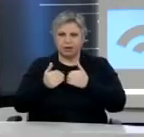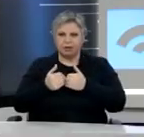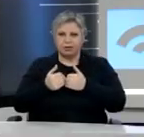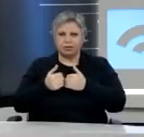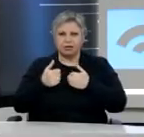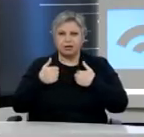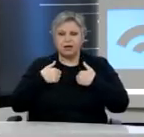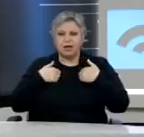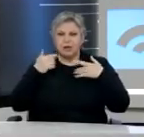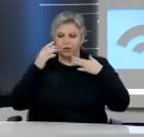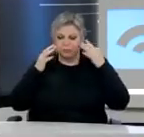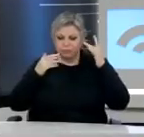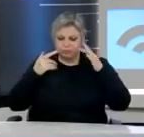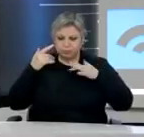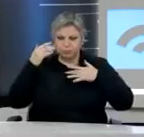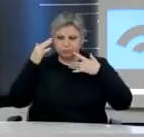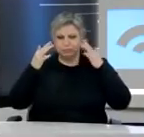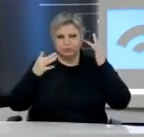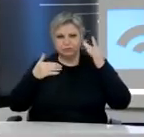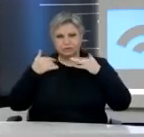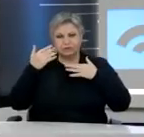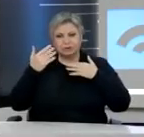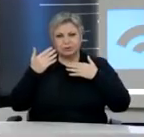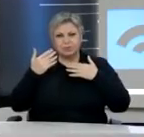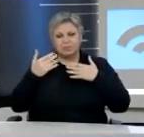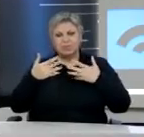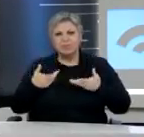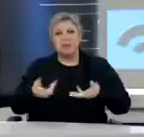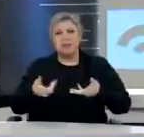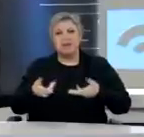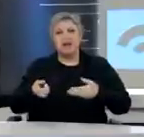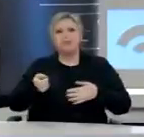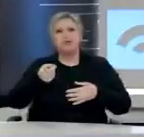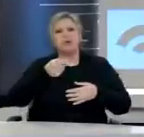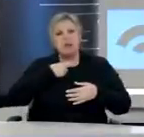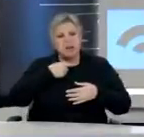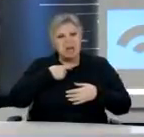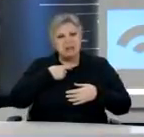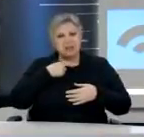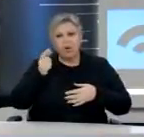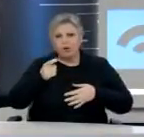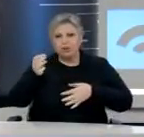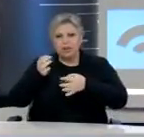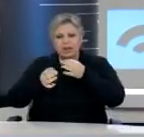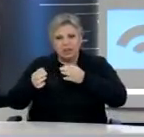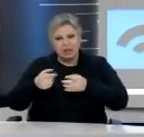Αναρωτιέμαι λοιπόν, κυρίες και κύριοι συνάδελφοι, αν έχει το οποιοδήποτε νόημα να απαντήσω σε όλα αυτά.